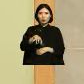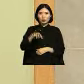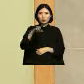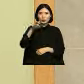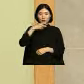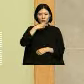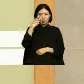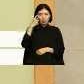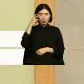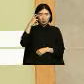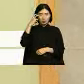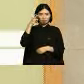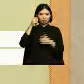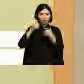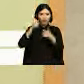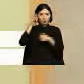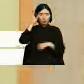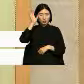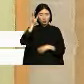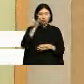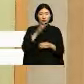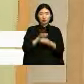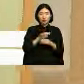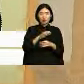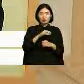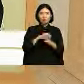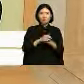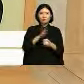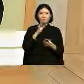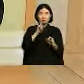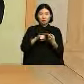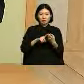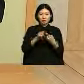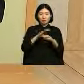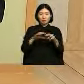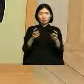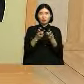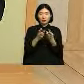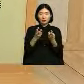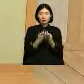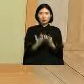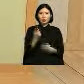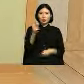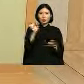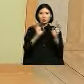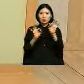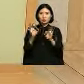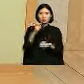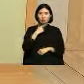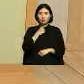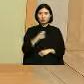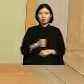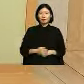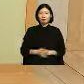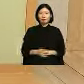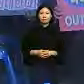상황입니다 네 알겠습니다 아무쪼록 이 그 합리적인 해결 방법이 좀 빨리 찾으시길 바라겠습니다 고맙습니다 해 보았습니다